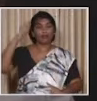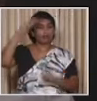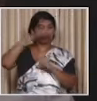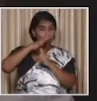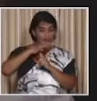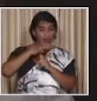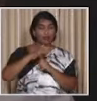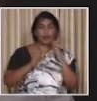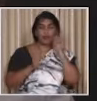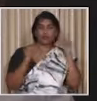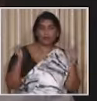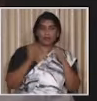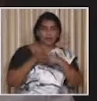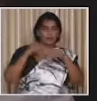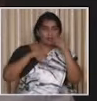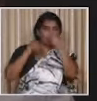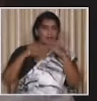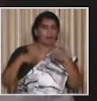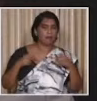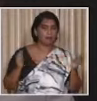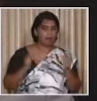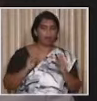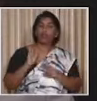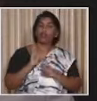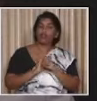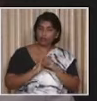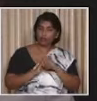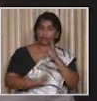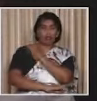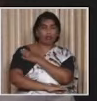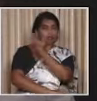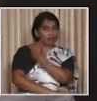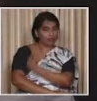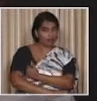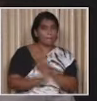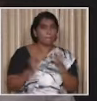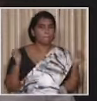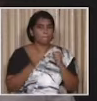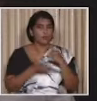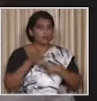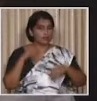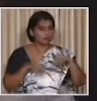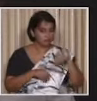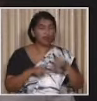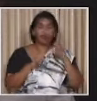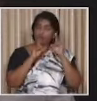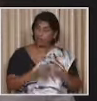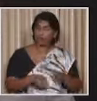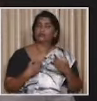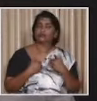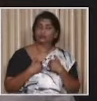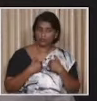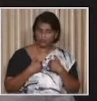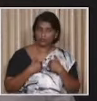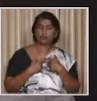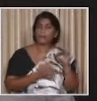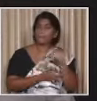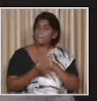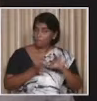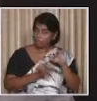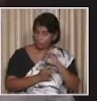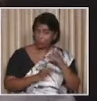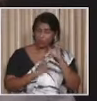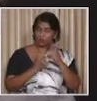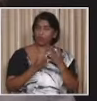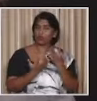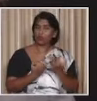ගැහුවාම මිනිස්සු බය වුණා ඡන්ද දාන්න යන්න උතුරේ අත කැපුවාම බය වුණා ඡන්ද දාන්න යන්න ඉතින් ඒ නිසා අපි ප්‍රජාතන්ත්‍රවාදයට